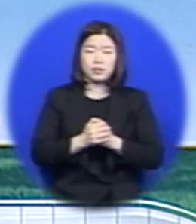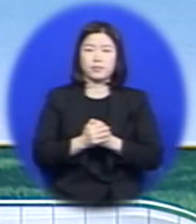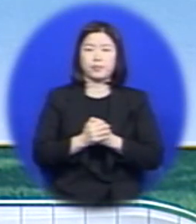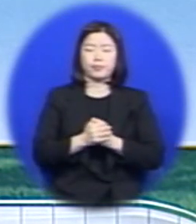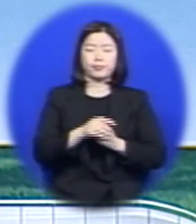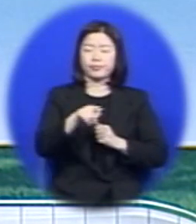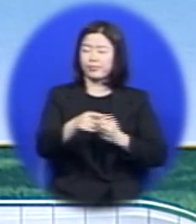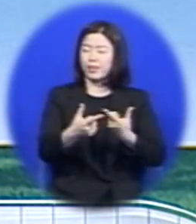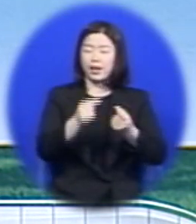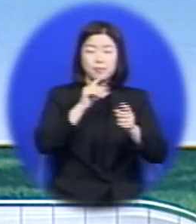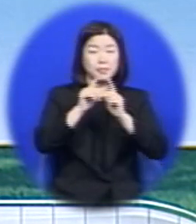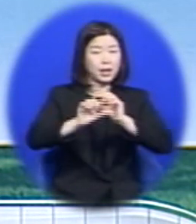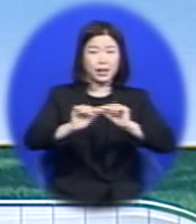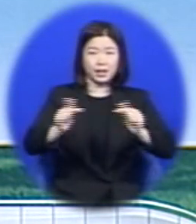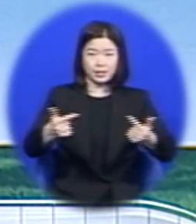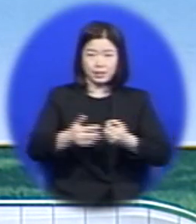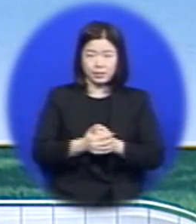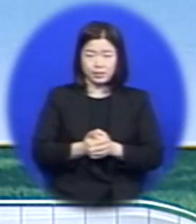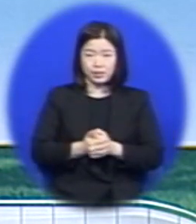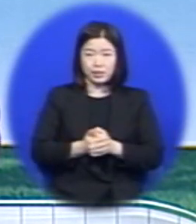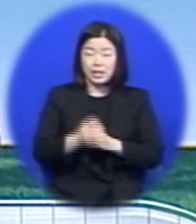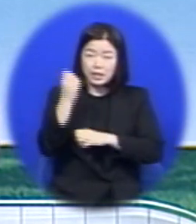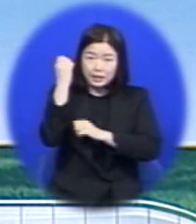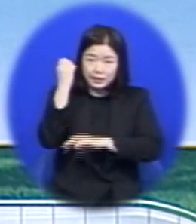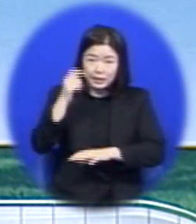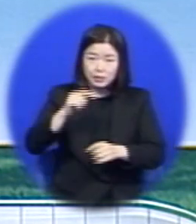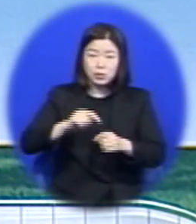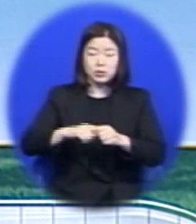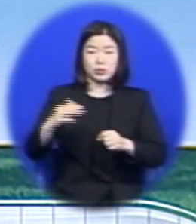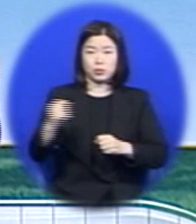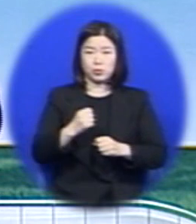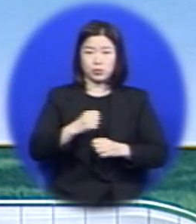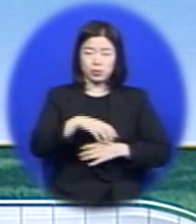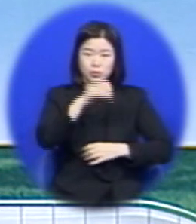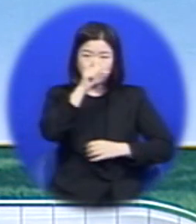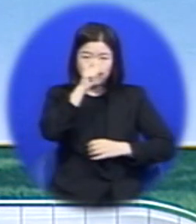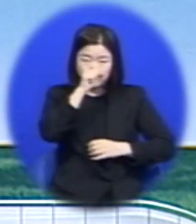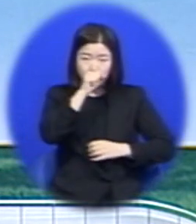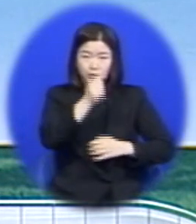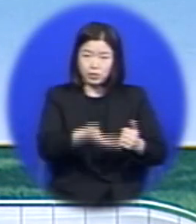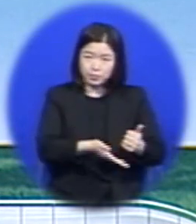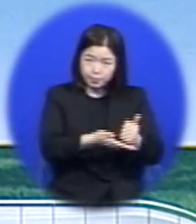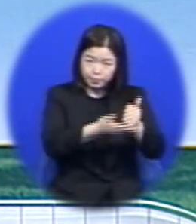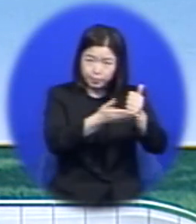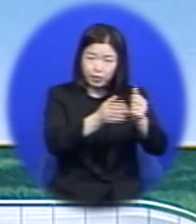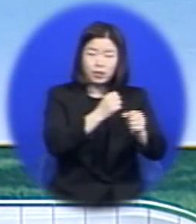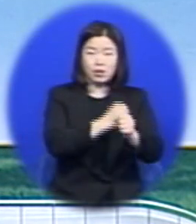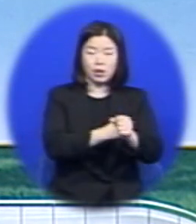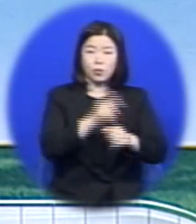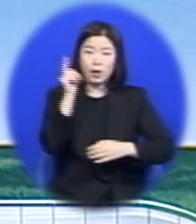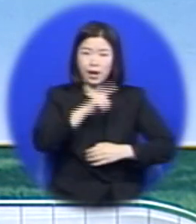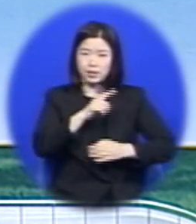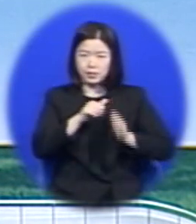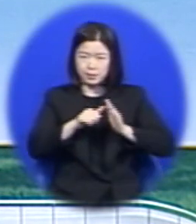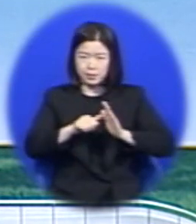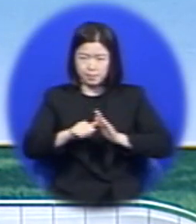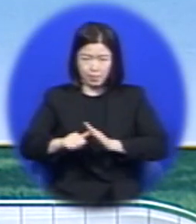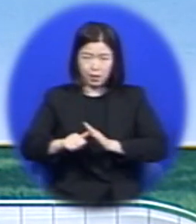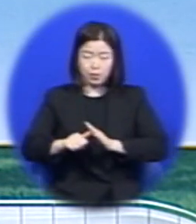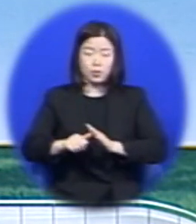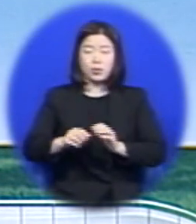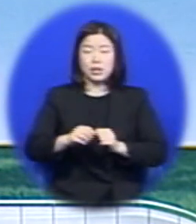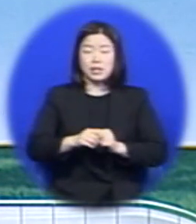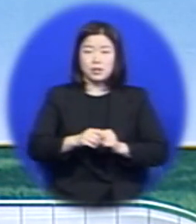그런 말씀은 아닙니다. 기본적으로 선을 격려하고 악을 억제하고 질서를